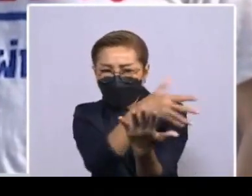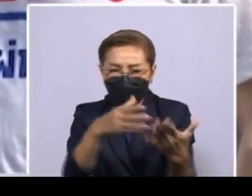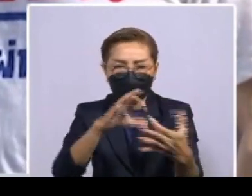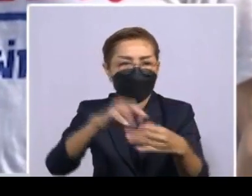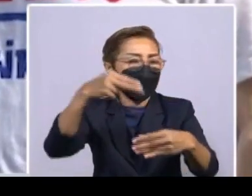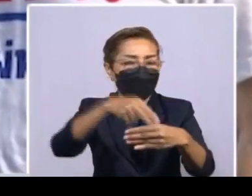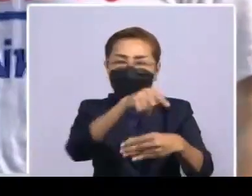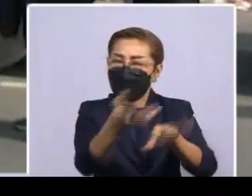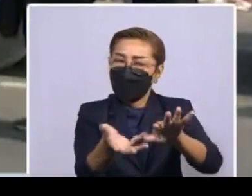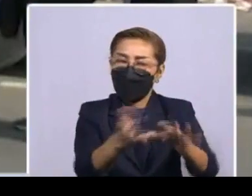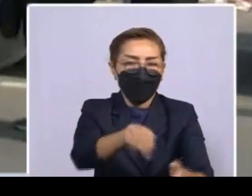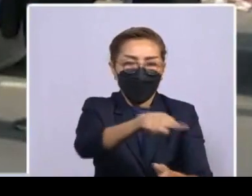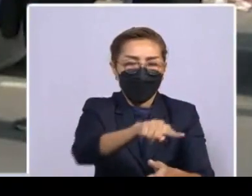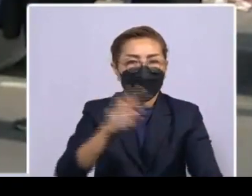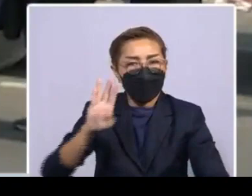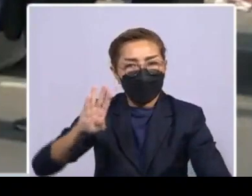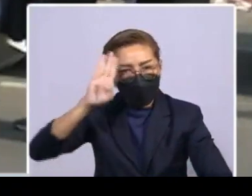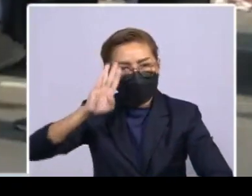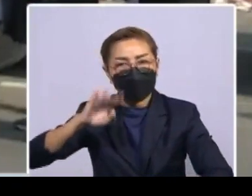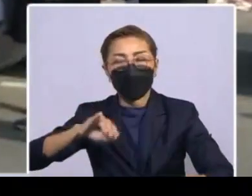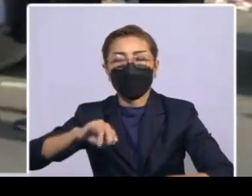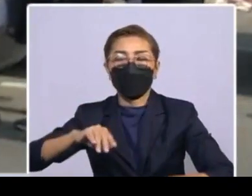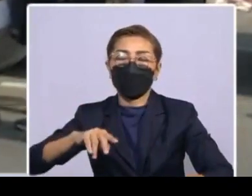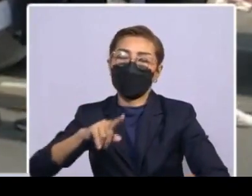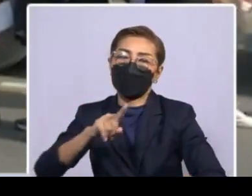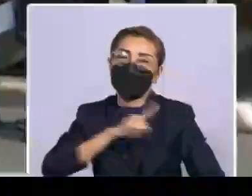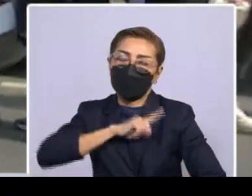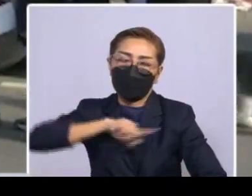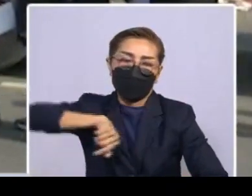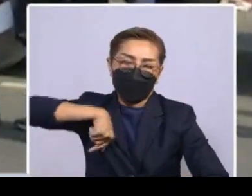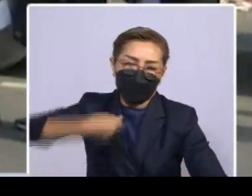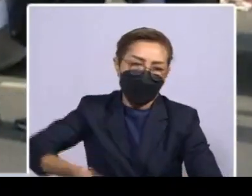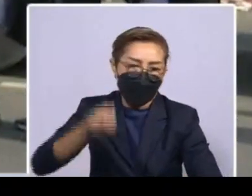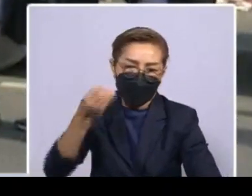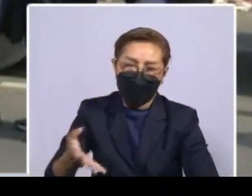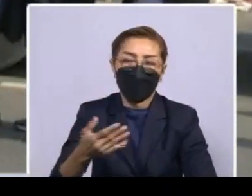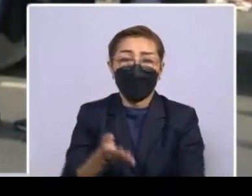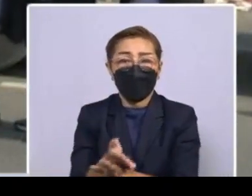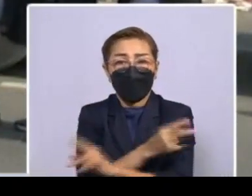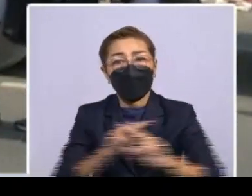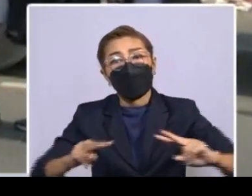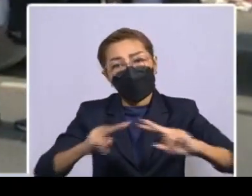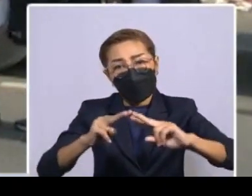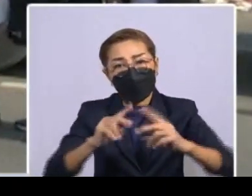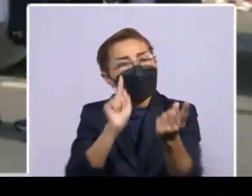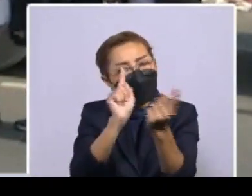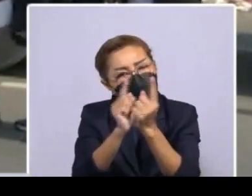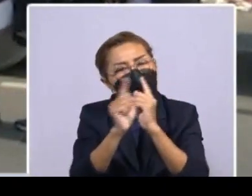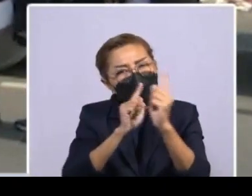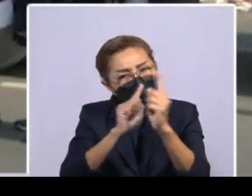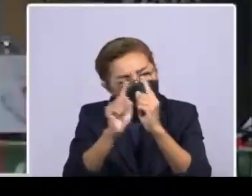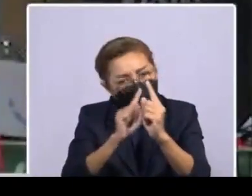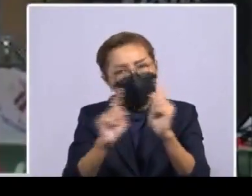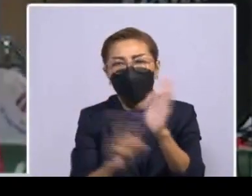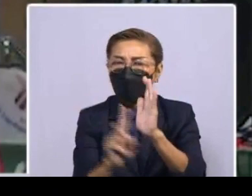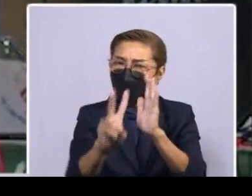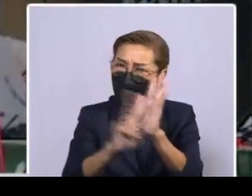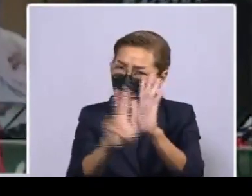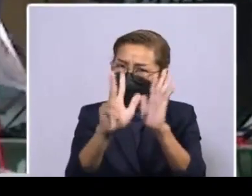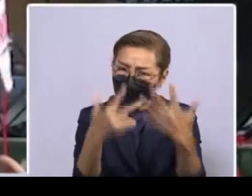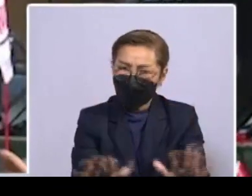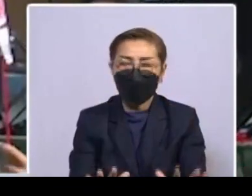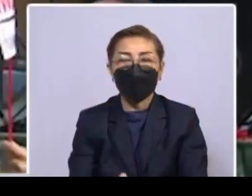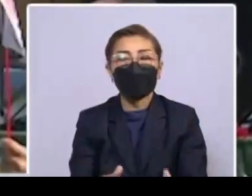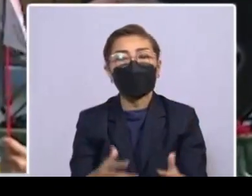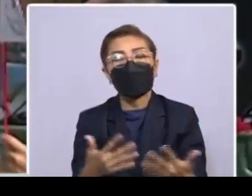ประกอบการต้องแบกรับภาระอย่างหนักแล้วก็มีการเจรจากับทางกระทรวงพลังงานมา 2-3ครั้งแล้วด้วยนะฮะก็